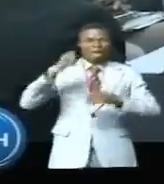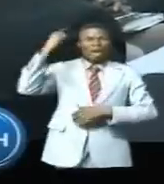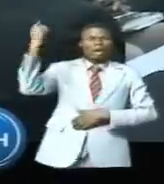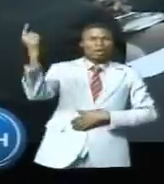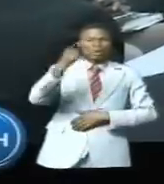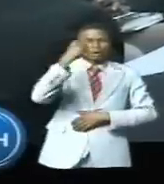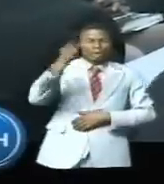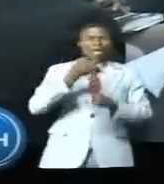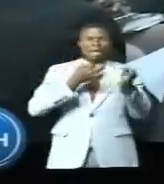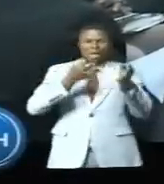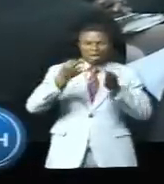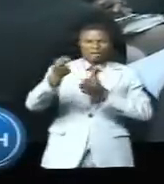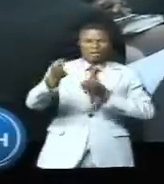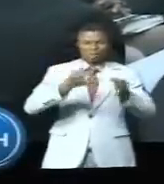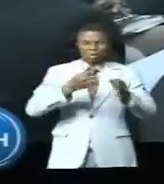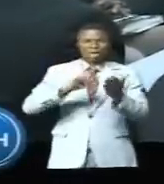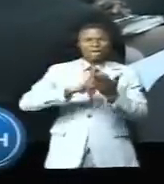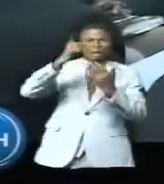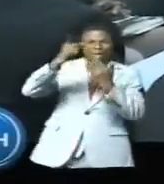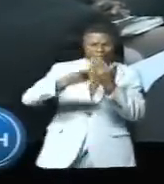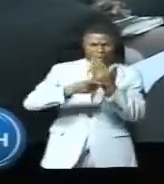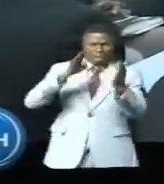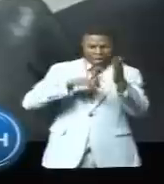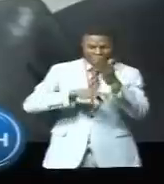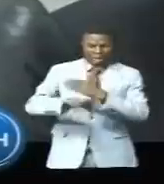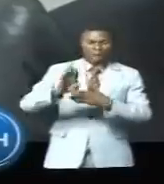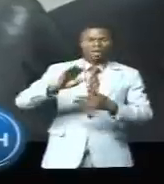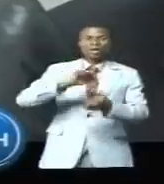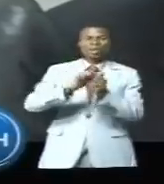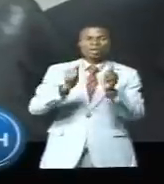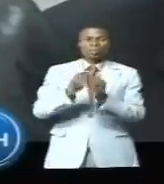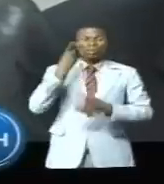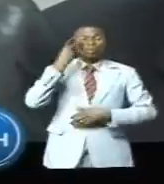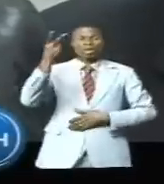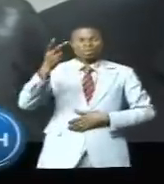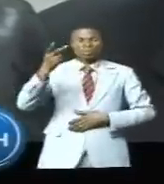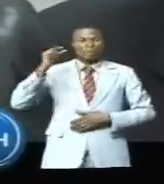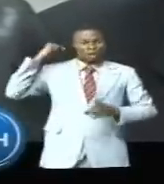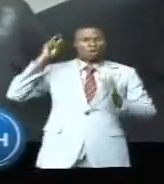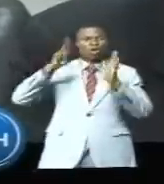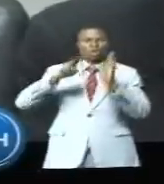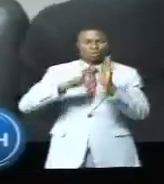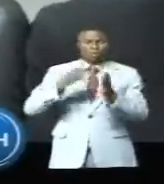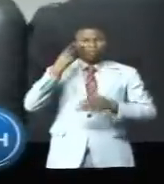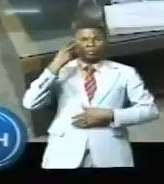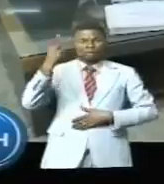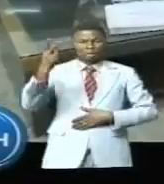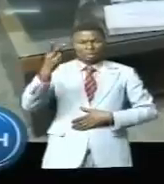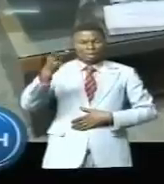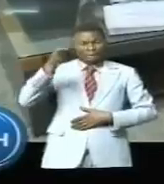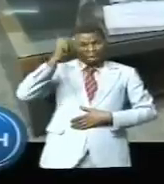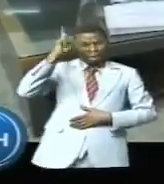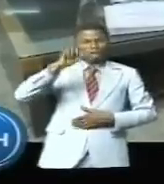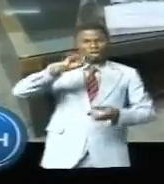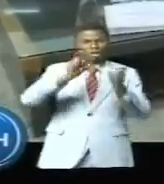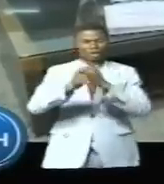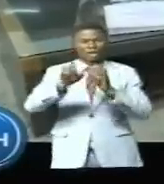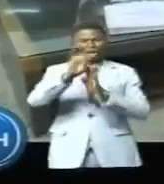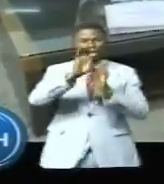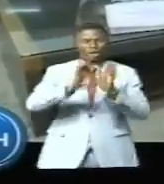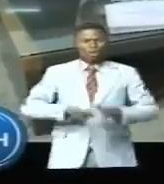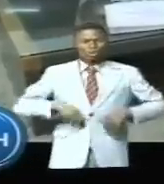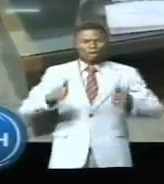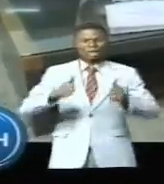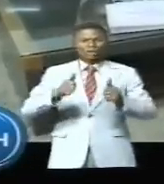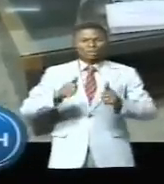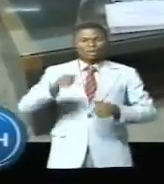a expliqué que ces projets entrent dans le cadre de la vision du gouvernement, vision visant à améliorer les conditions de